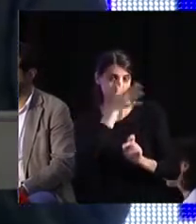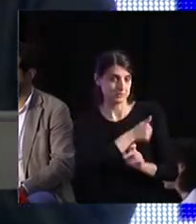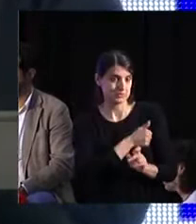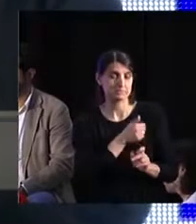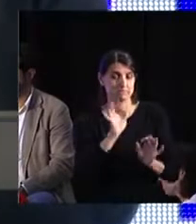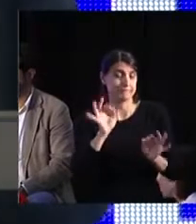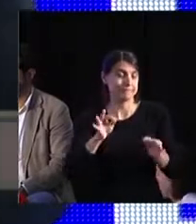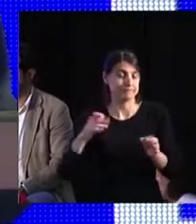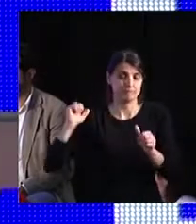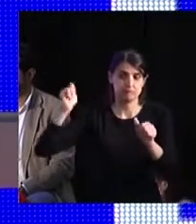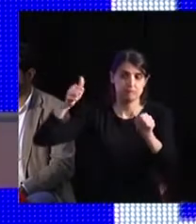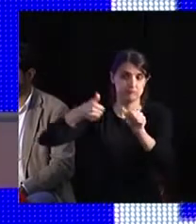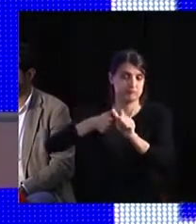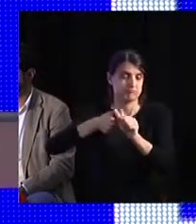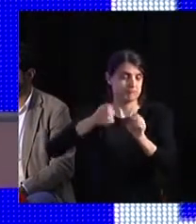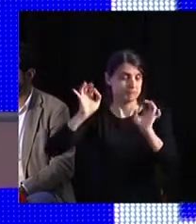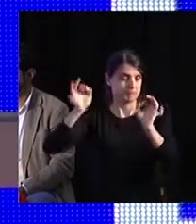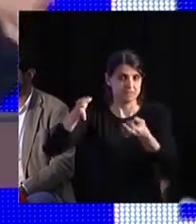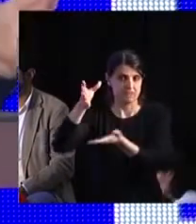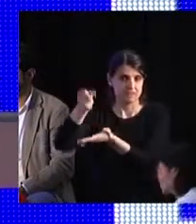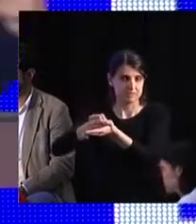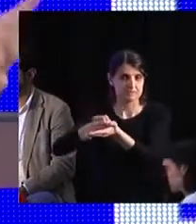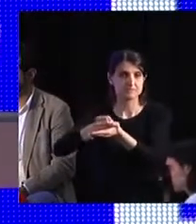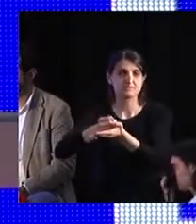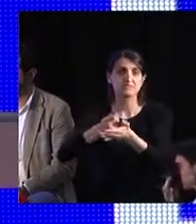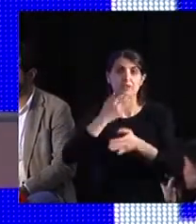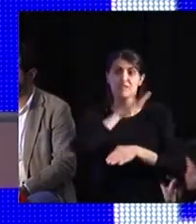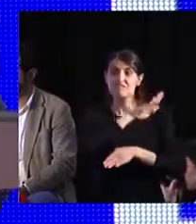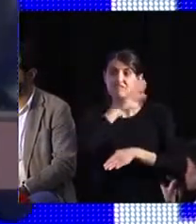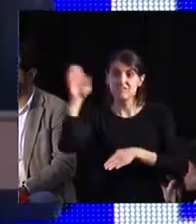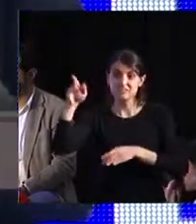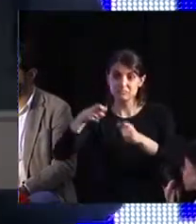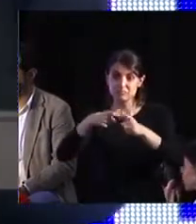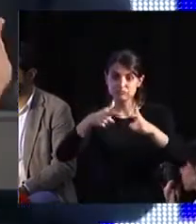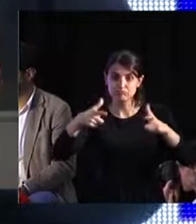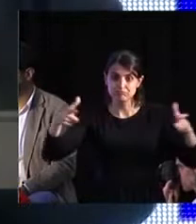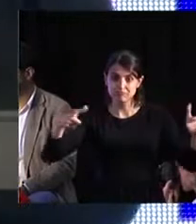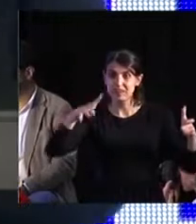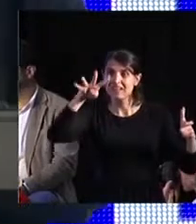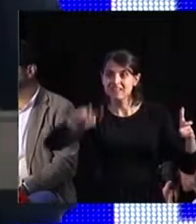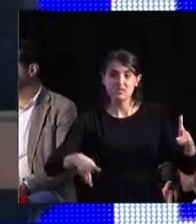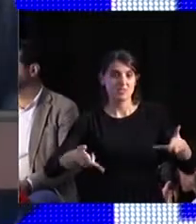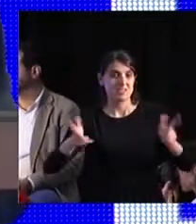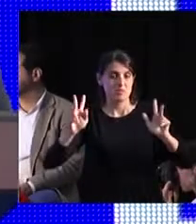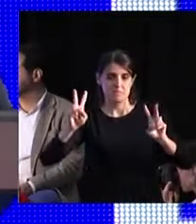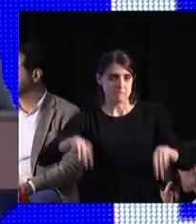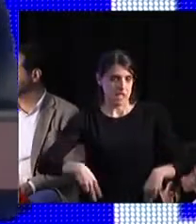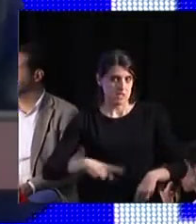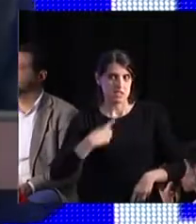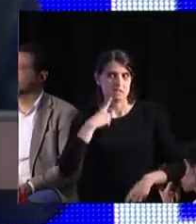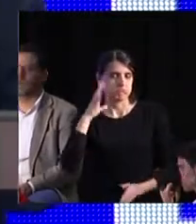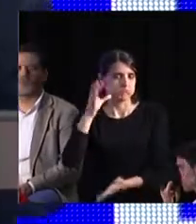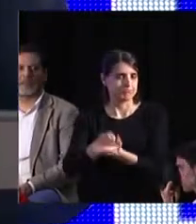raó. Deia que si el feixisme avançava i guanyava Espanya, Catalunya no seria lliure. Era una evidència.